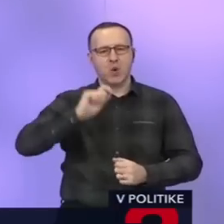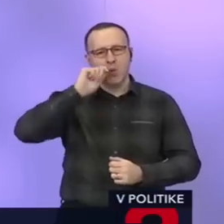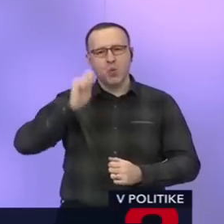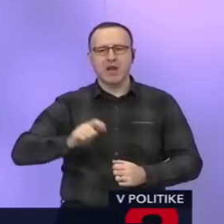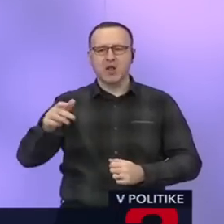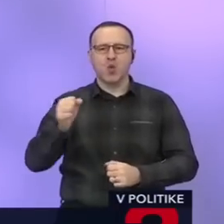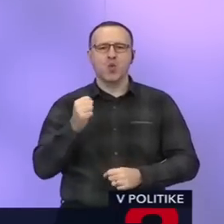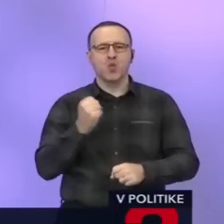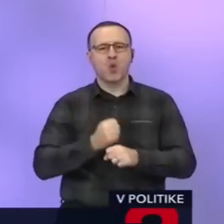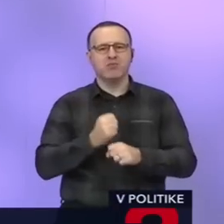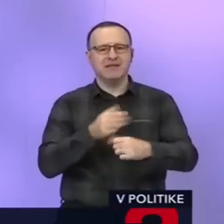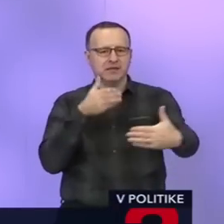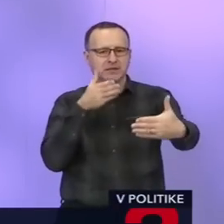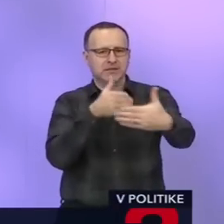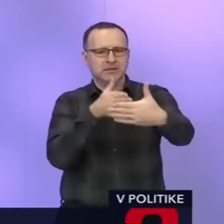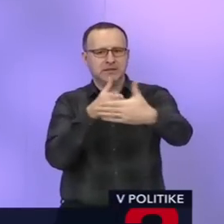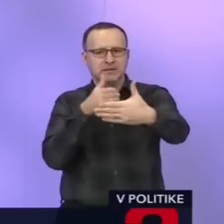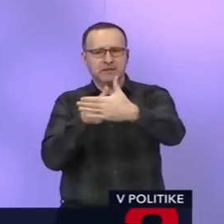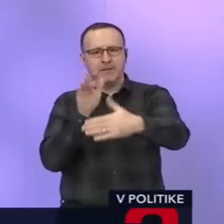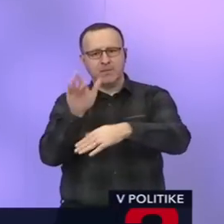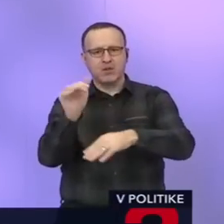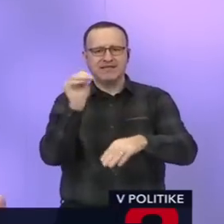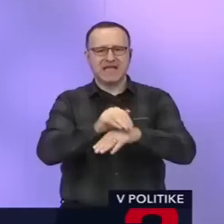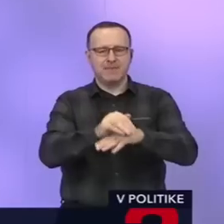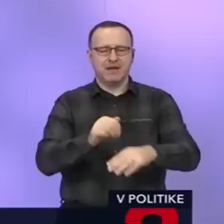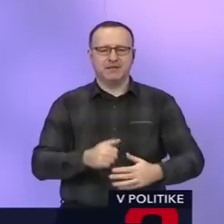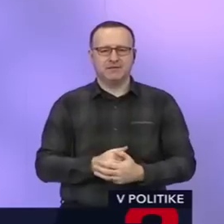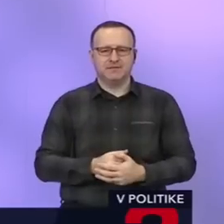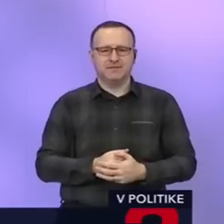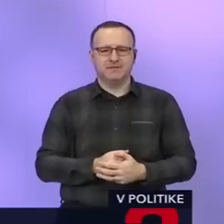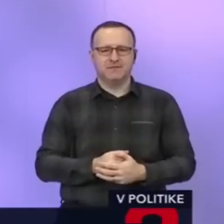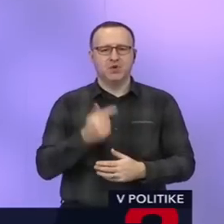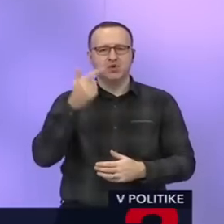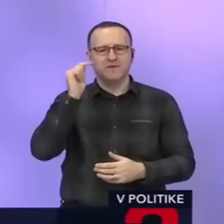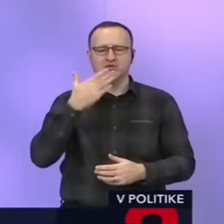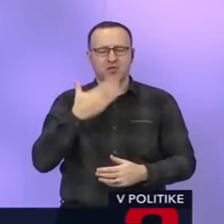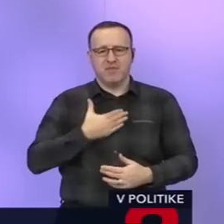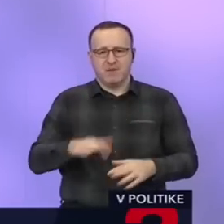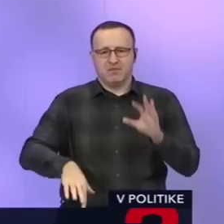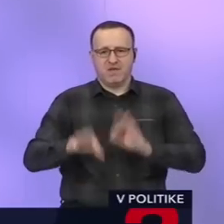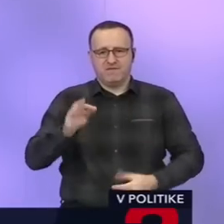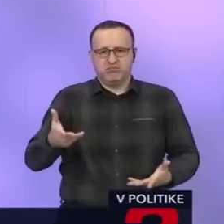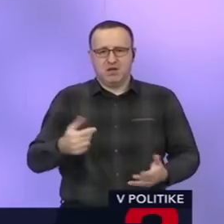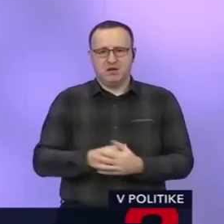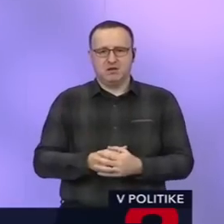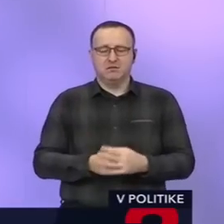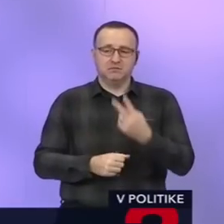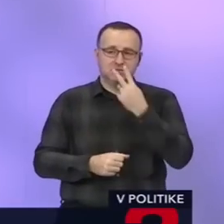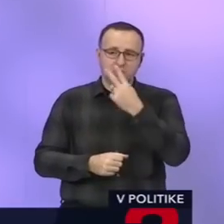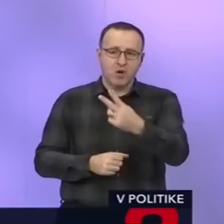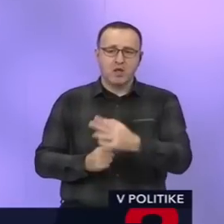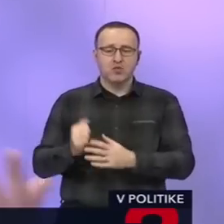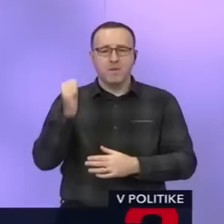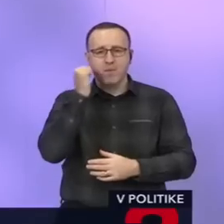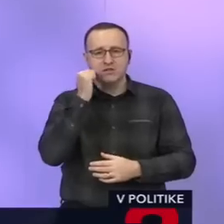nárazníkovú zónu voči kolektívnemu západu. A tu už Slovensko nemá na výber, pretože z pohľadu Kremľa